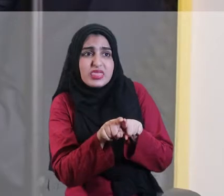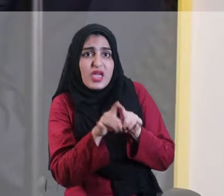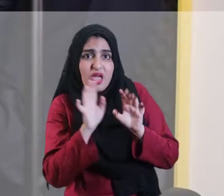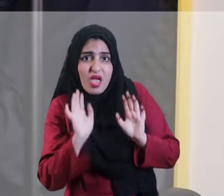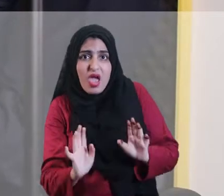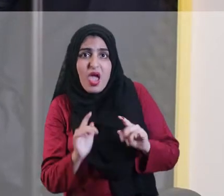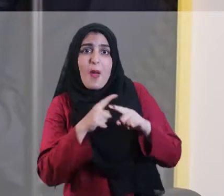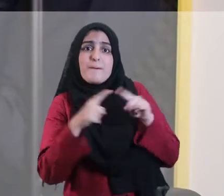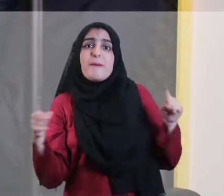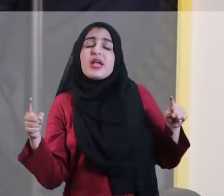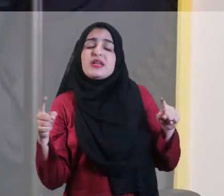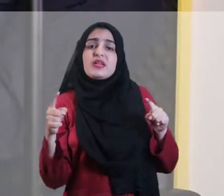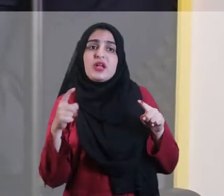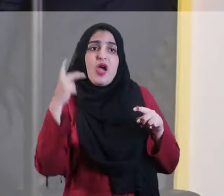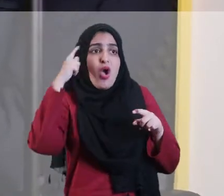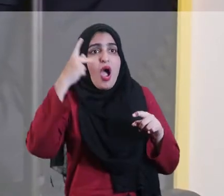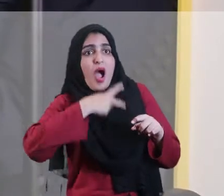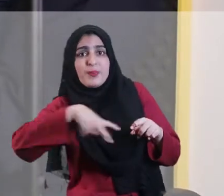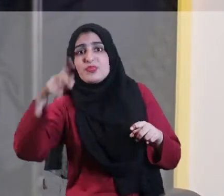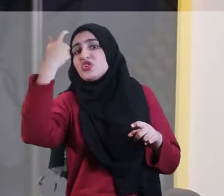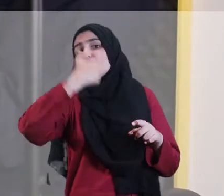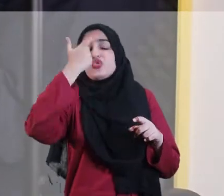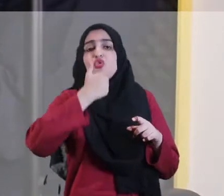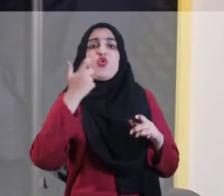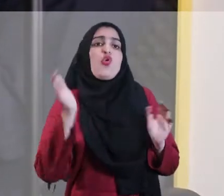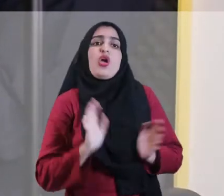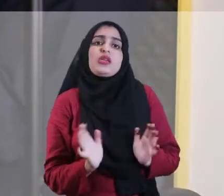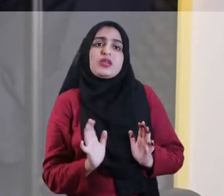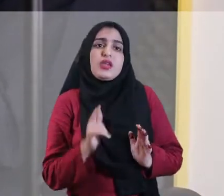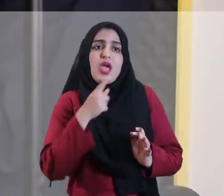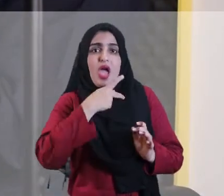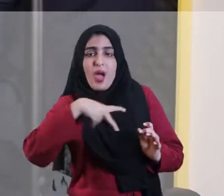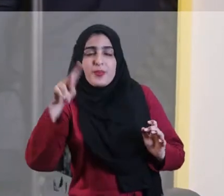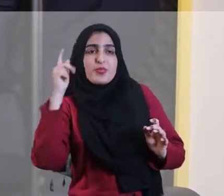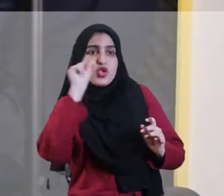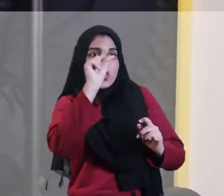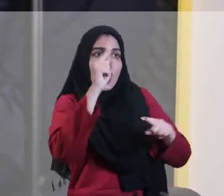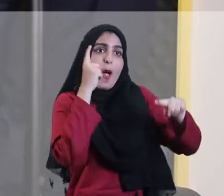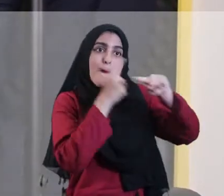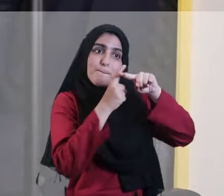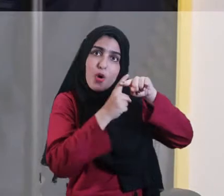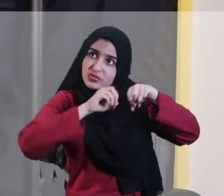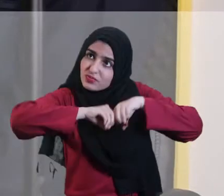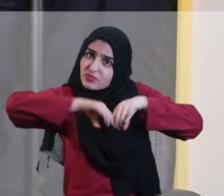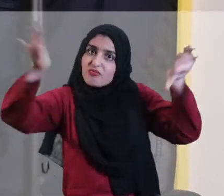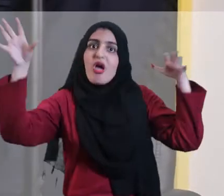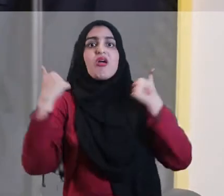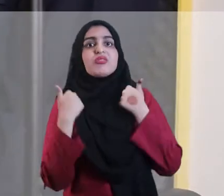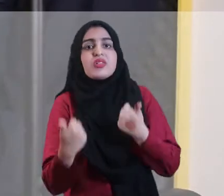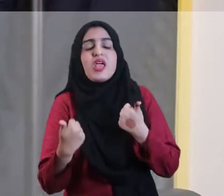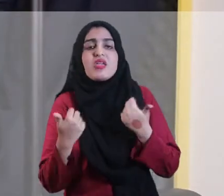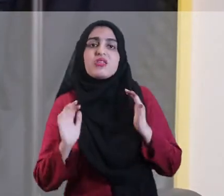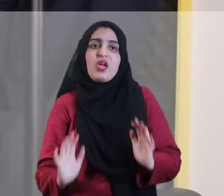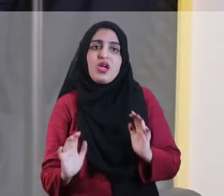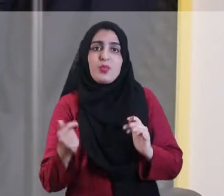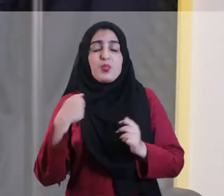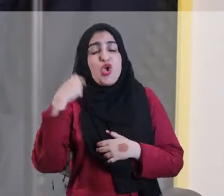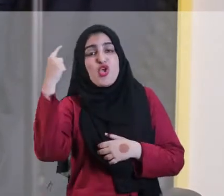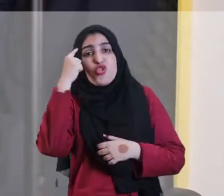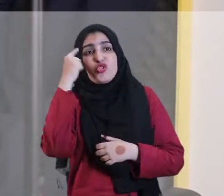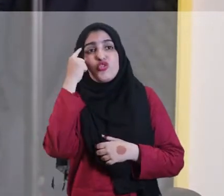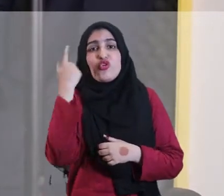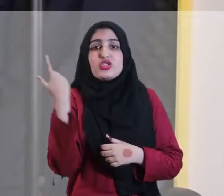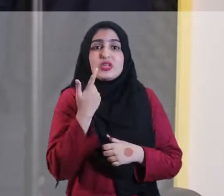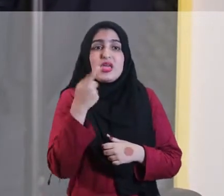घृत सिचुएशन को तरीके से मैसेज दिया जा सकता है एक बहुत